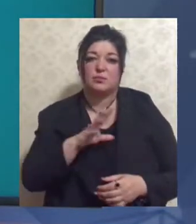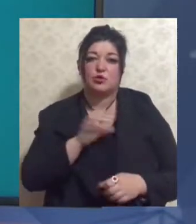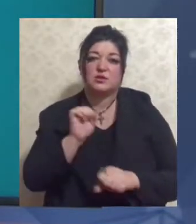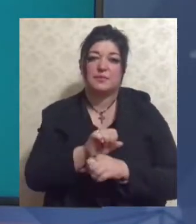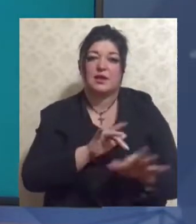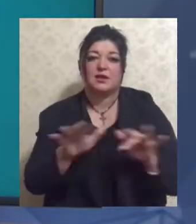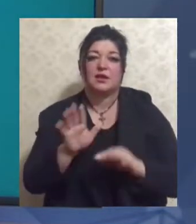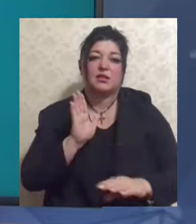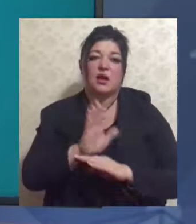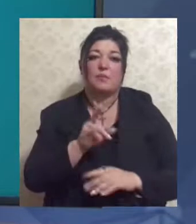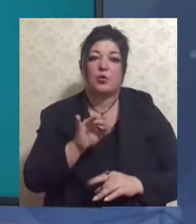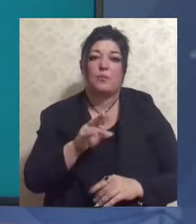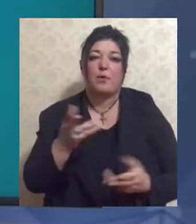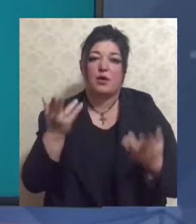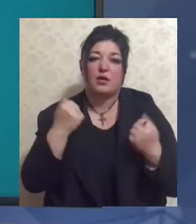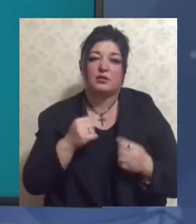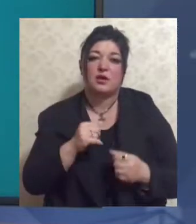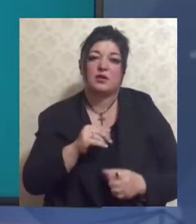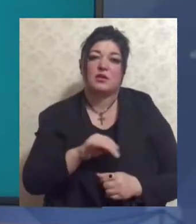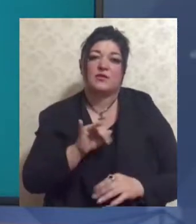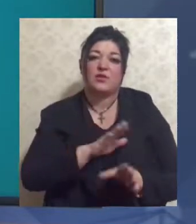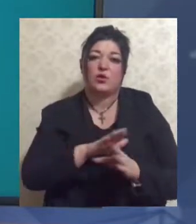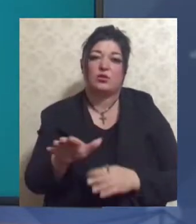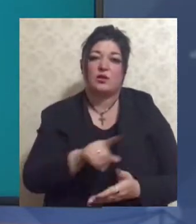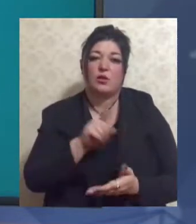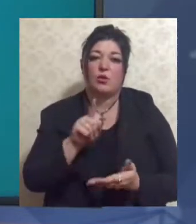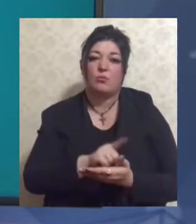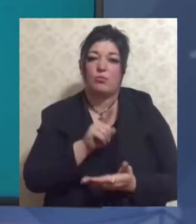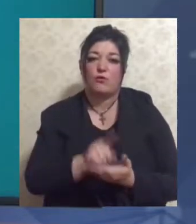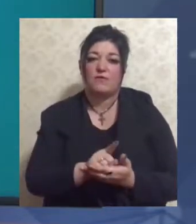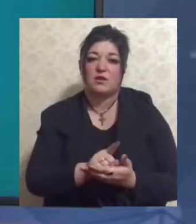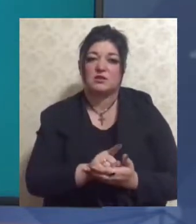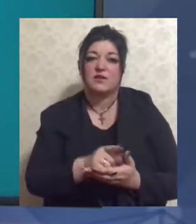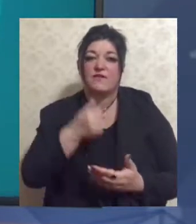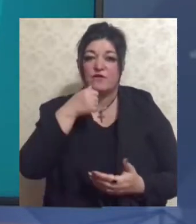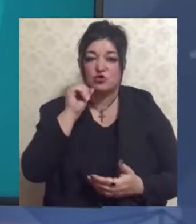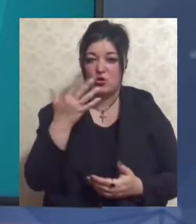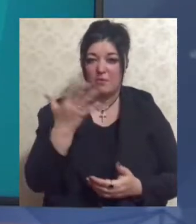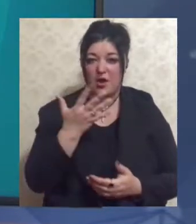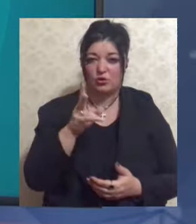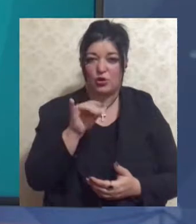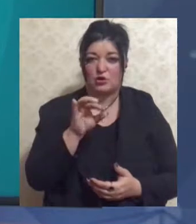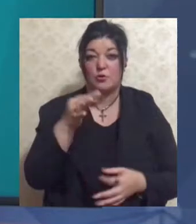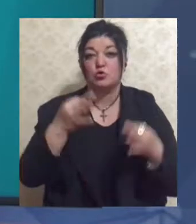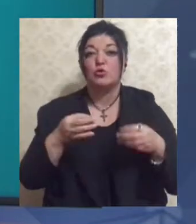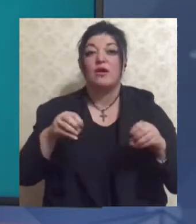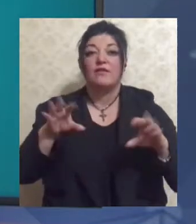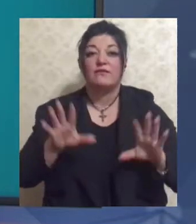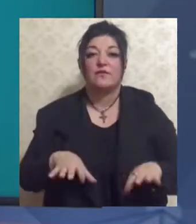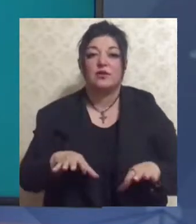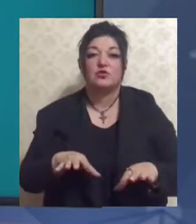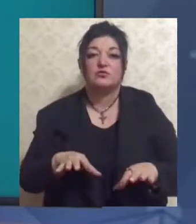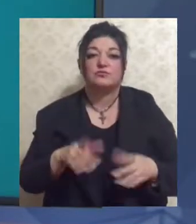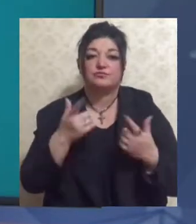про покладання на Костянтина Аймедова виконання обов'язків ректора вишу. Вчора, 5 листопада, суддя вирішив залишити чинною